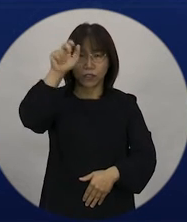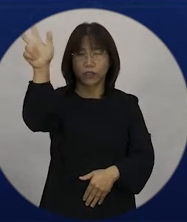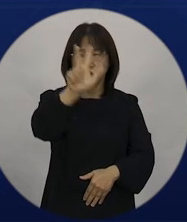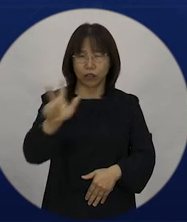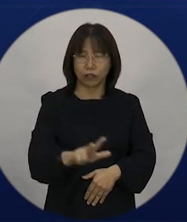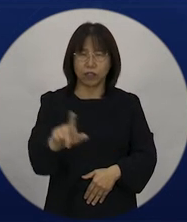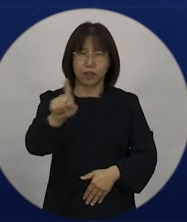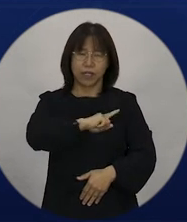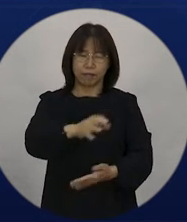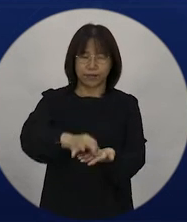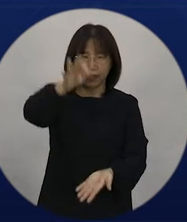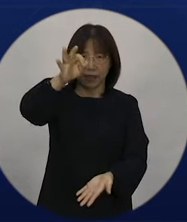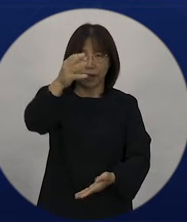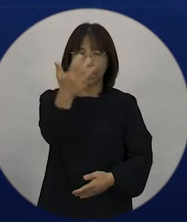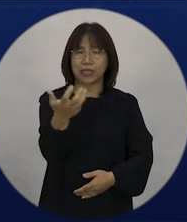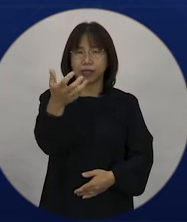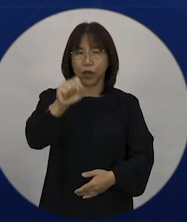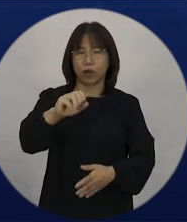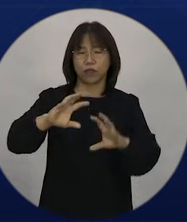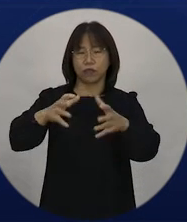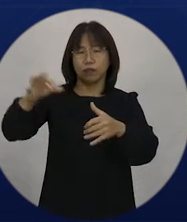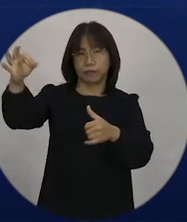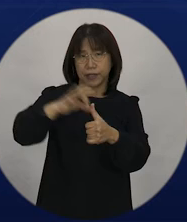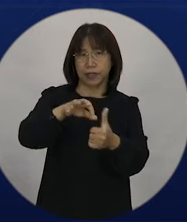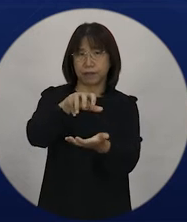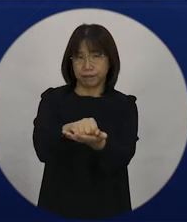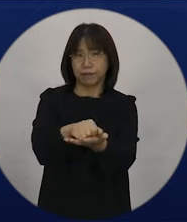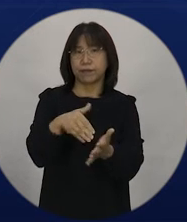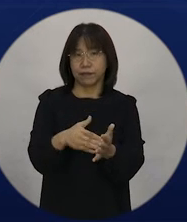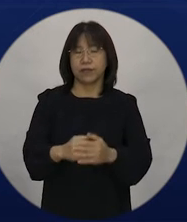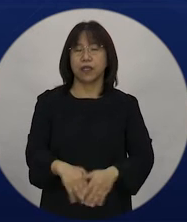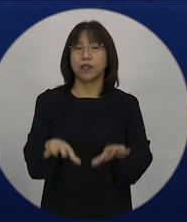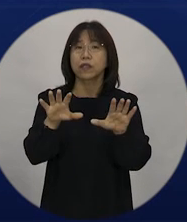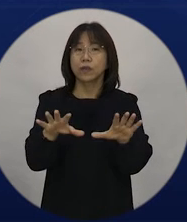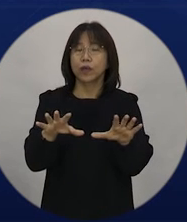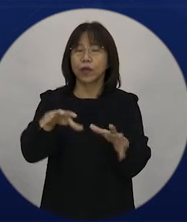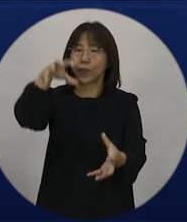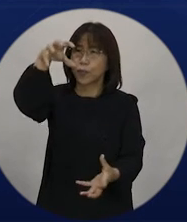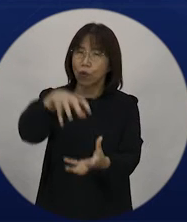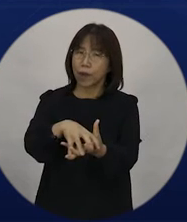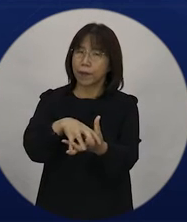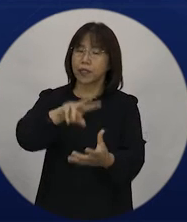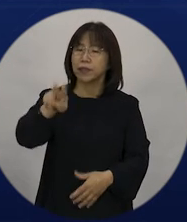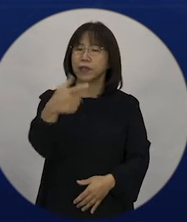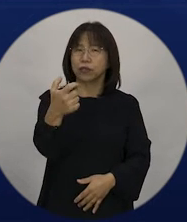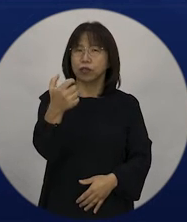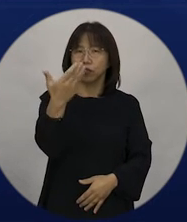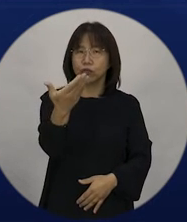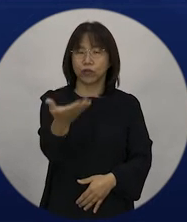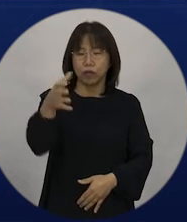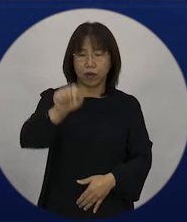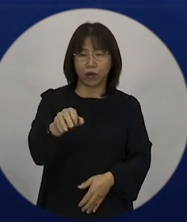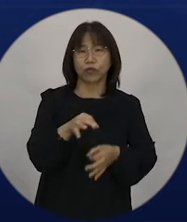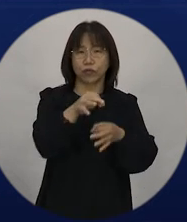전국에서 가장 많은 국비 80억 원을 확보했습니다 강성훈은 이번에 확보한 국비를 포함해 총